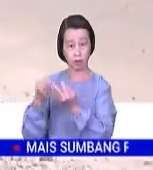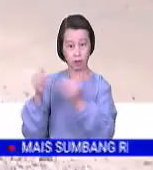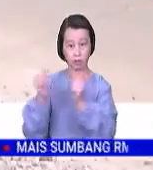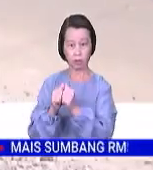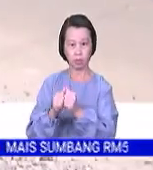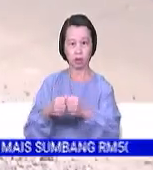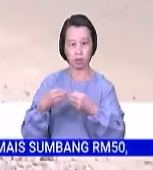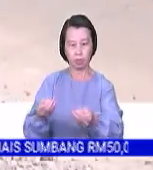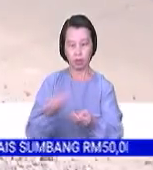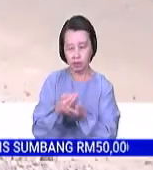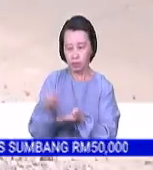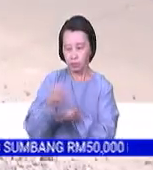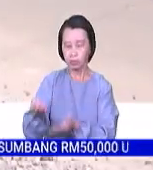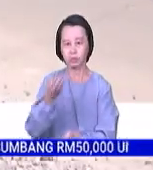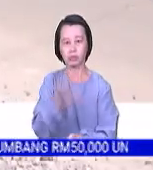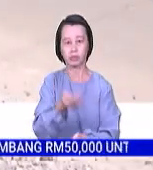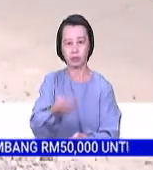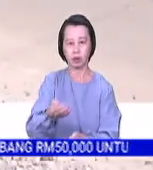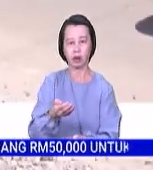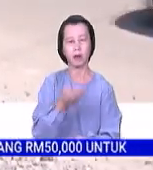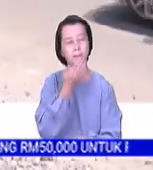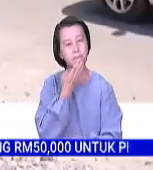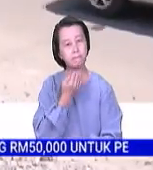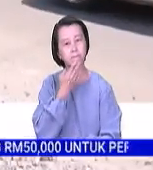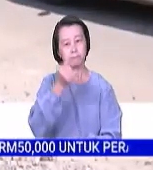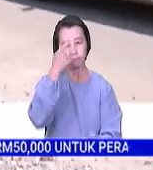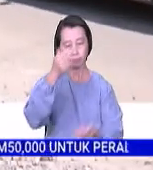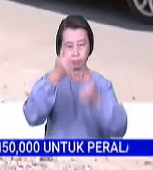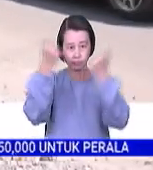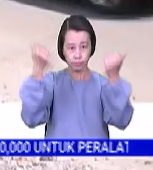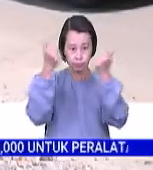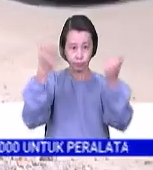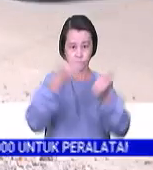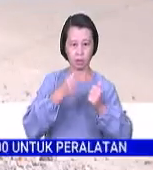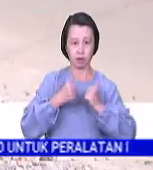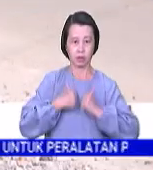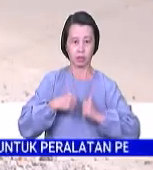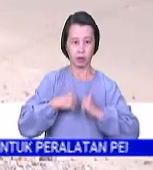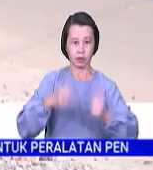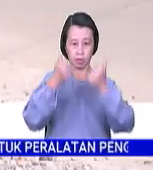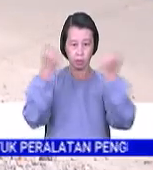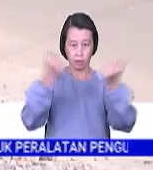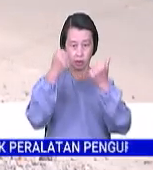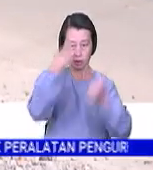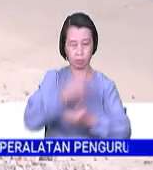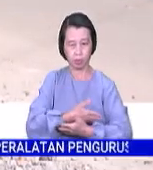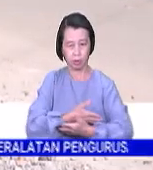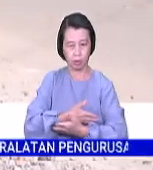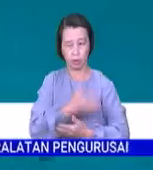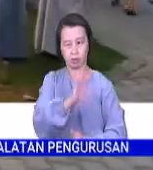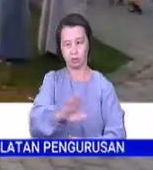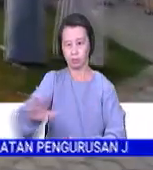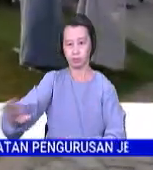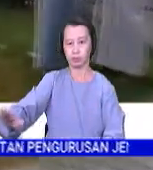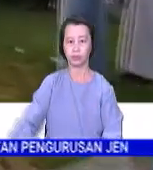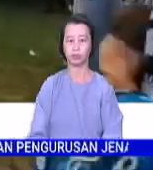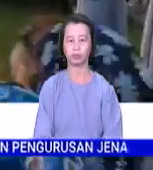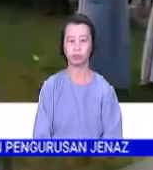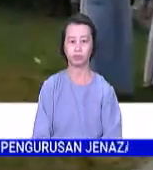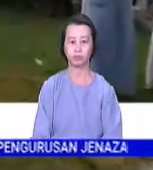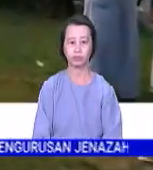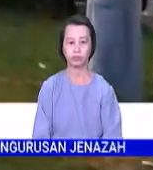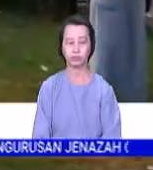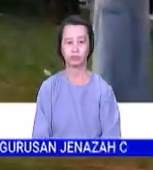membeli sedikit keperluan seperti manisan untuk hari raya dan juga pakaian raya untuk anak-anak mereka.